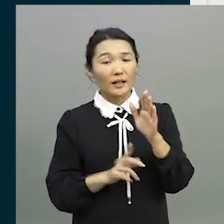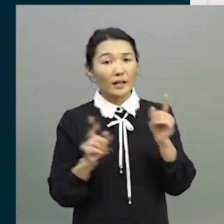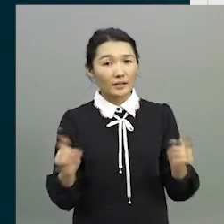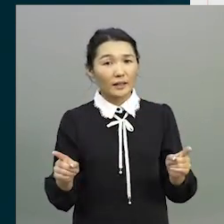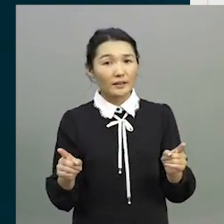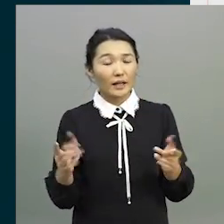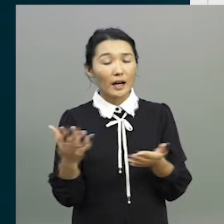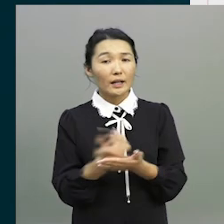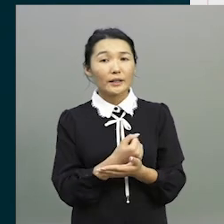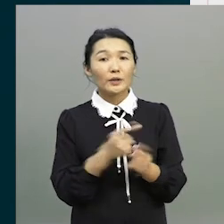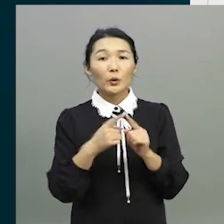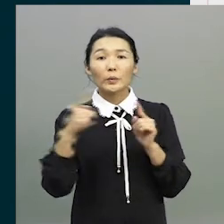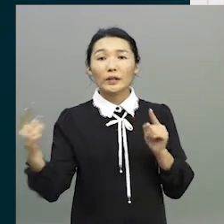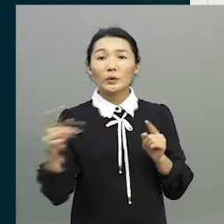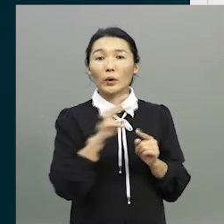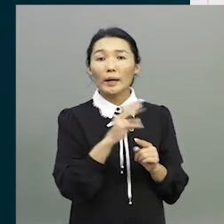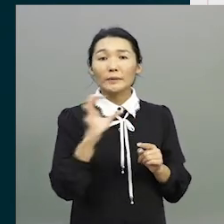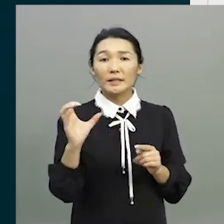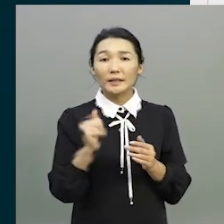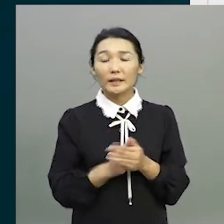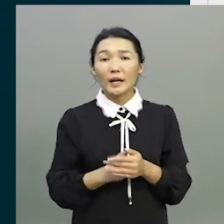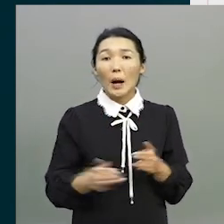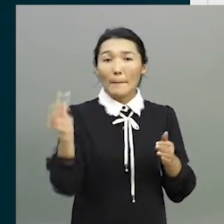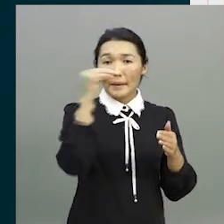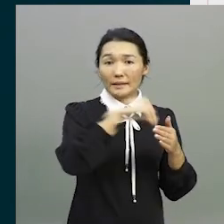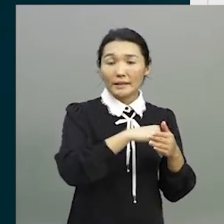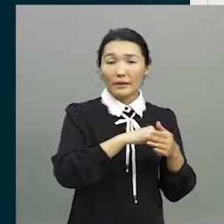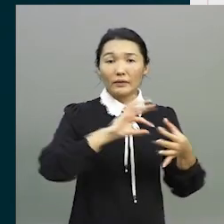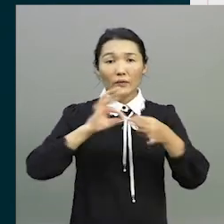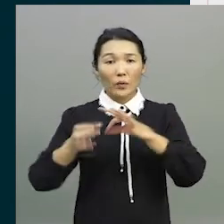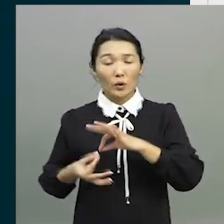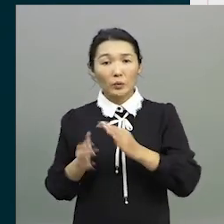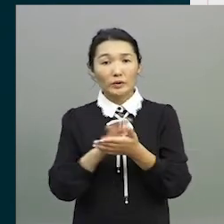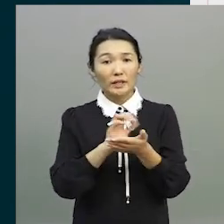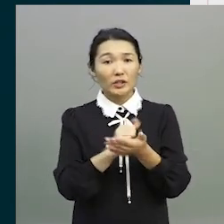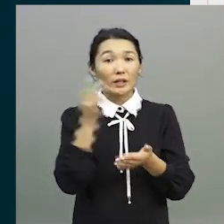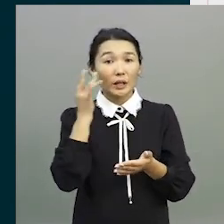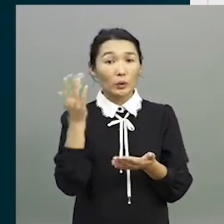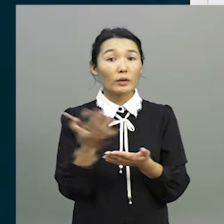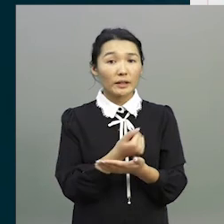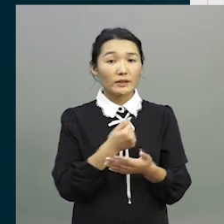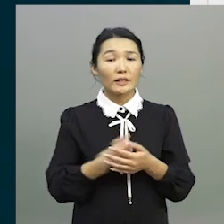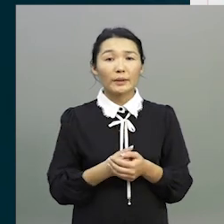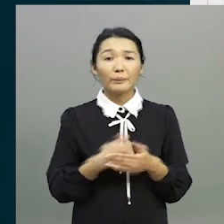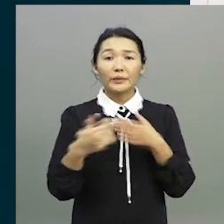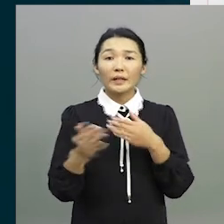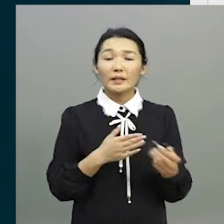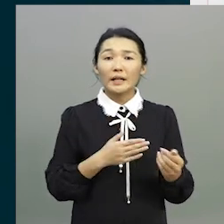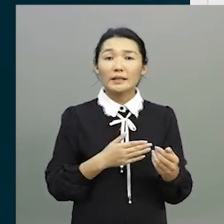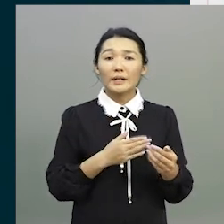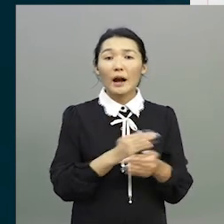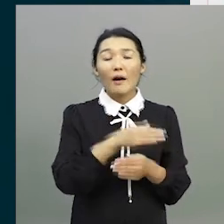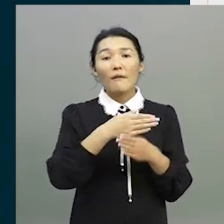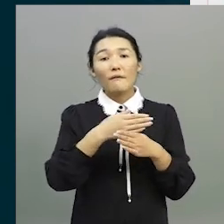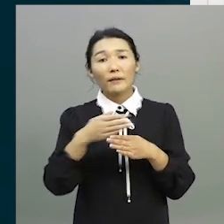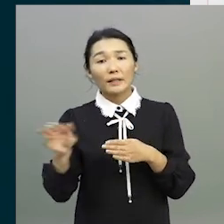в длину mc подставив формулу значения которые мы уже нашли если вынести из-под знака